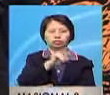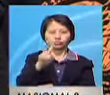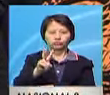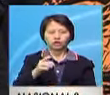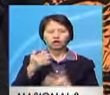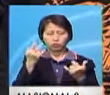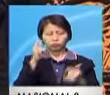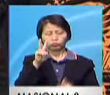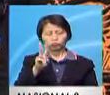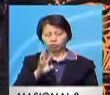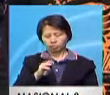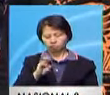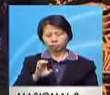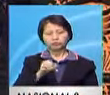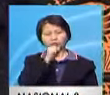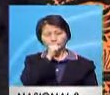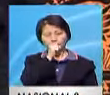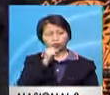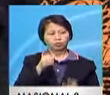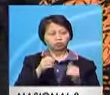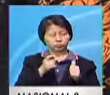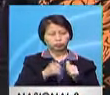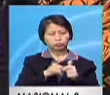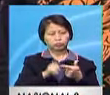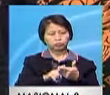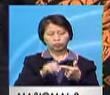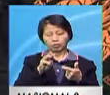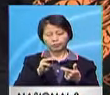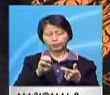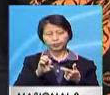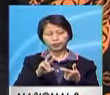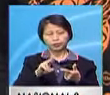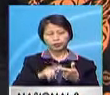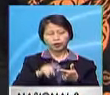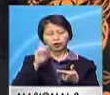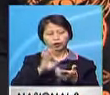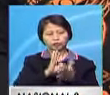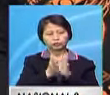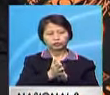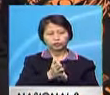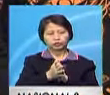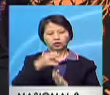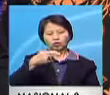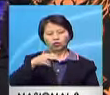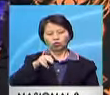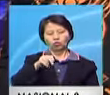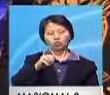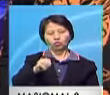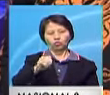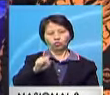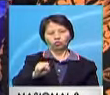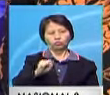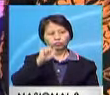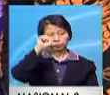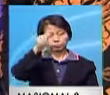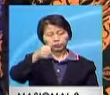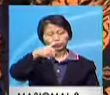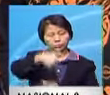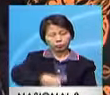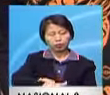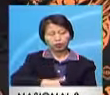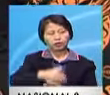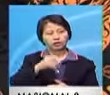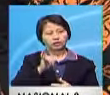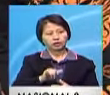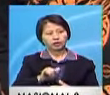pengacara iaitu Muaz Muhammad akan berganding dengan pelakon Amirah Rusli yang akan menjadi host bagi siaran langsung pada malam esok. Dan